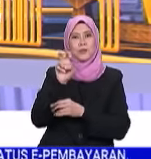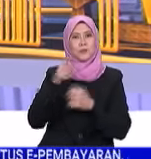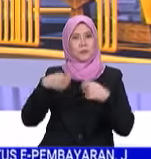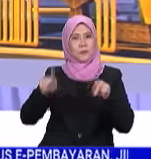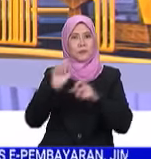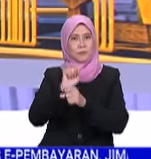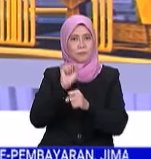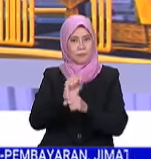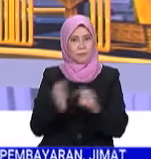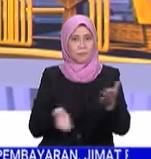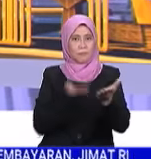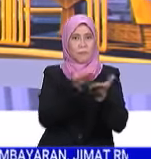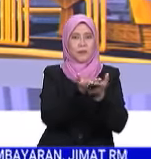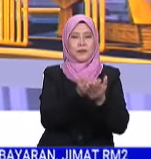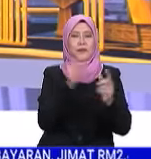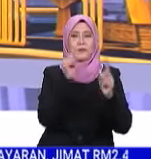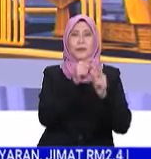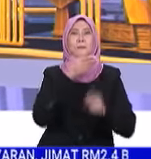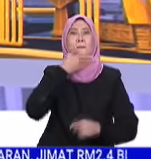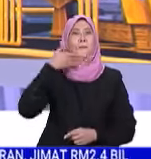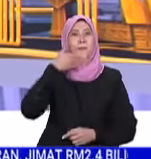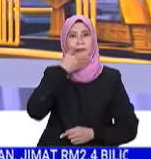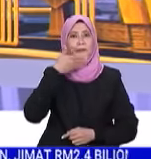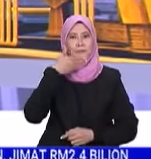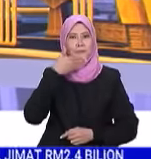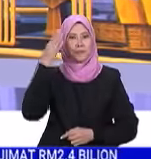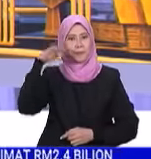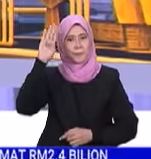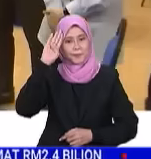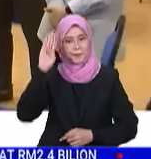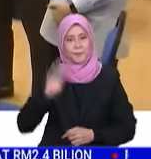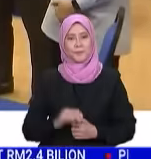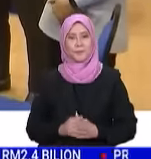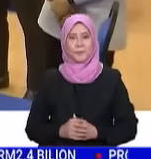pekerjaan ditawarkan kepada Belia di negeri